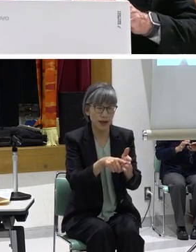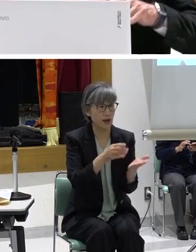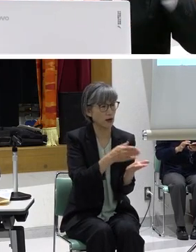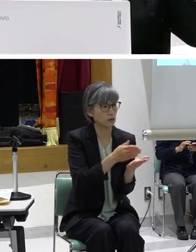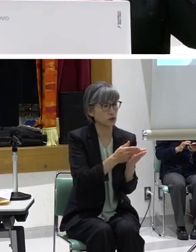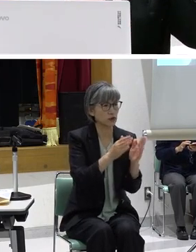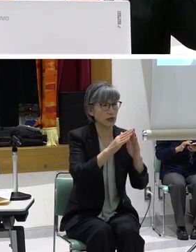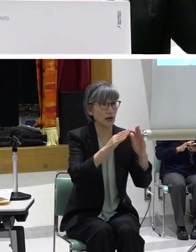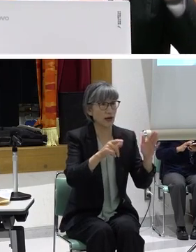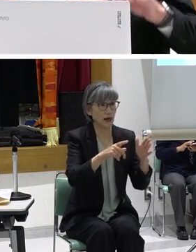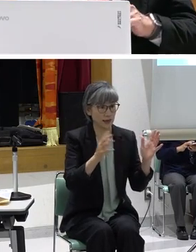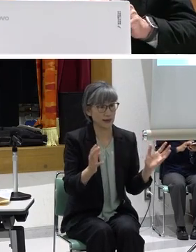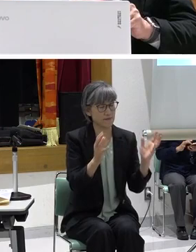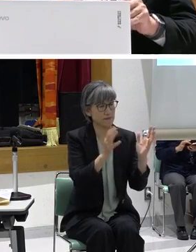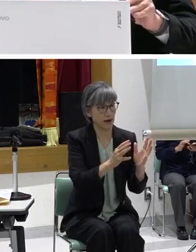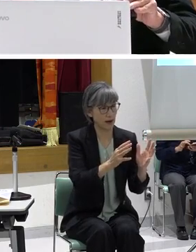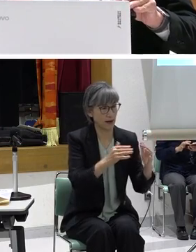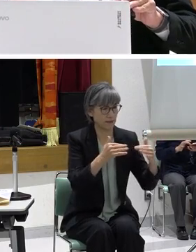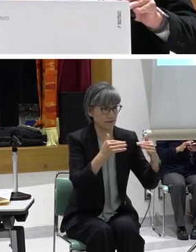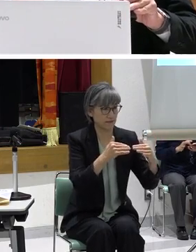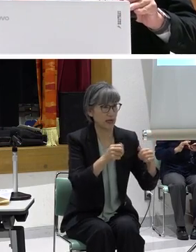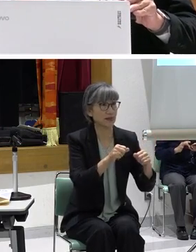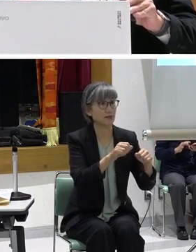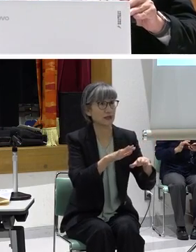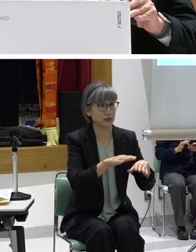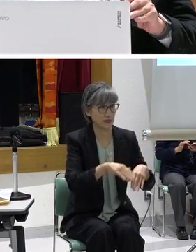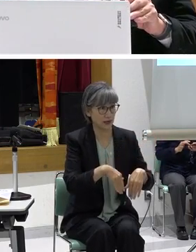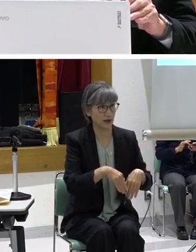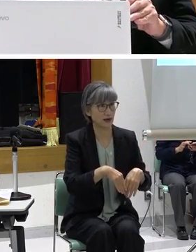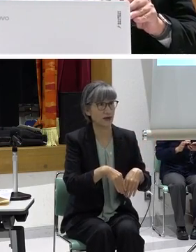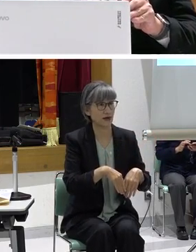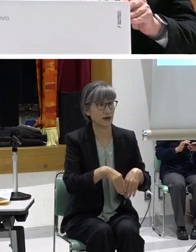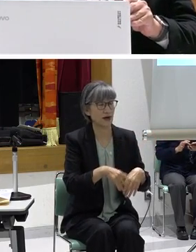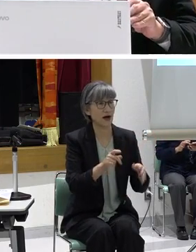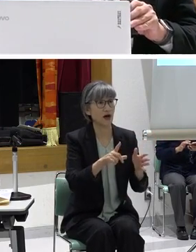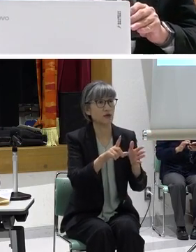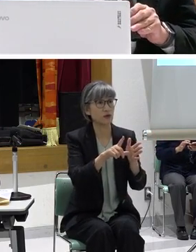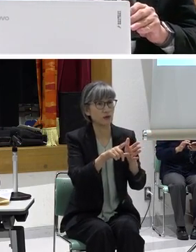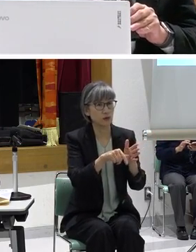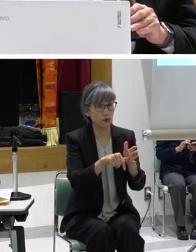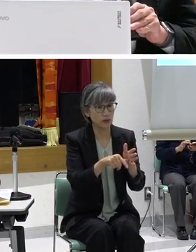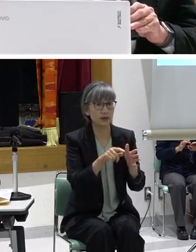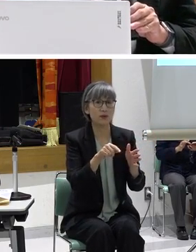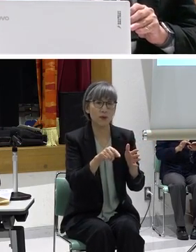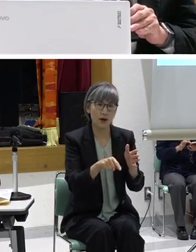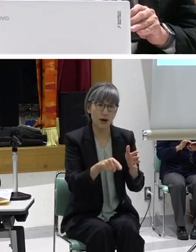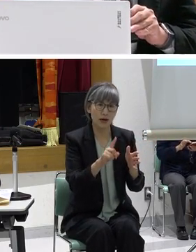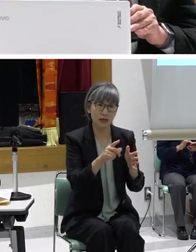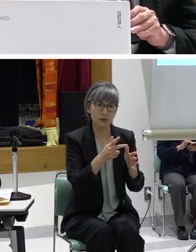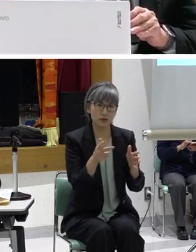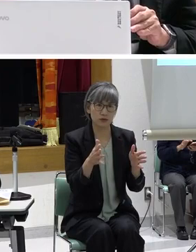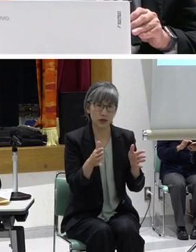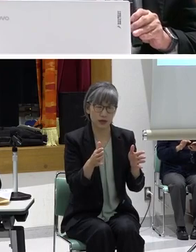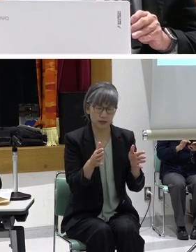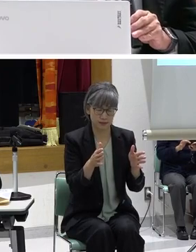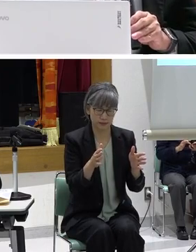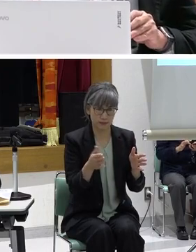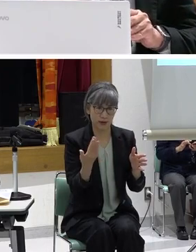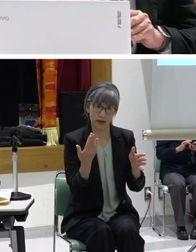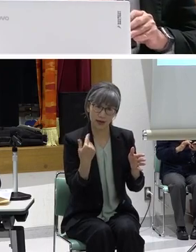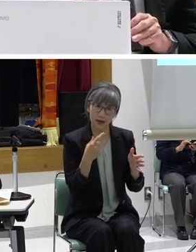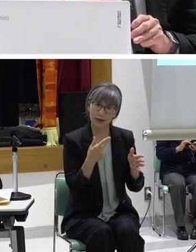で議論をしたんですね。ある時なんかは1週間前、この4つの分科会